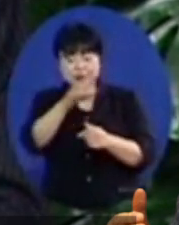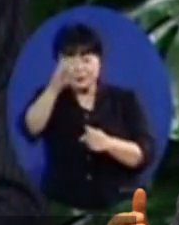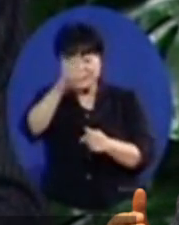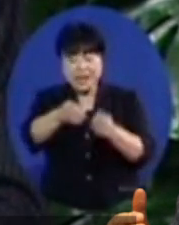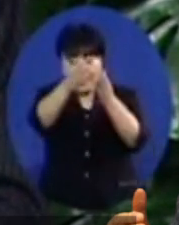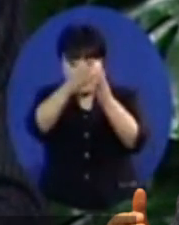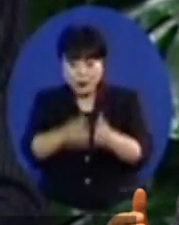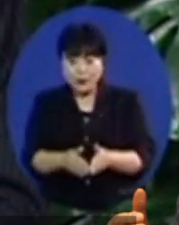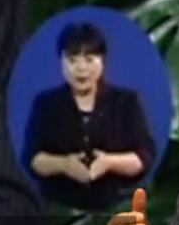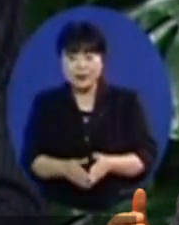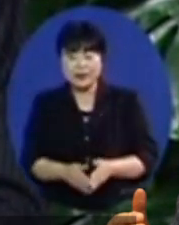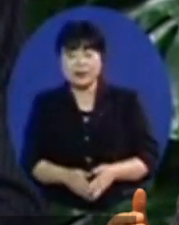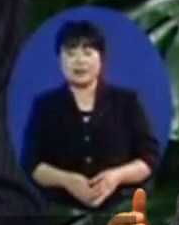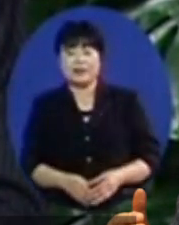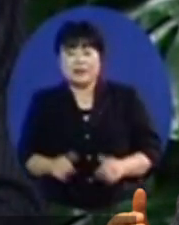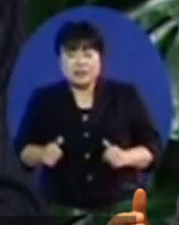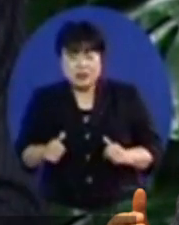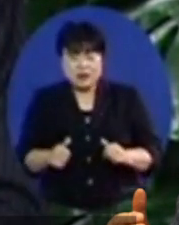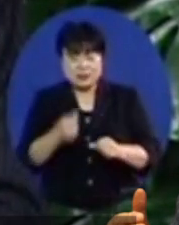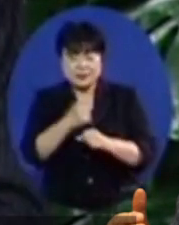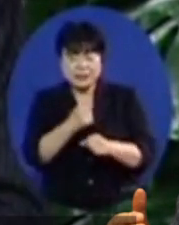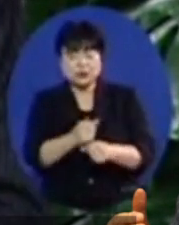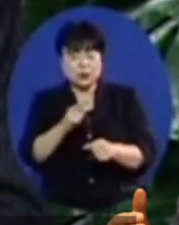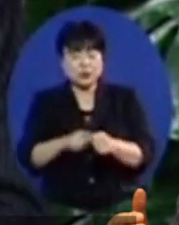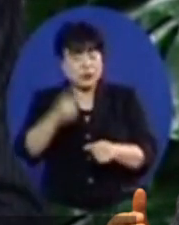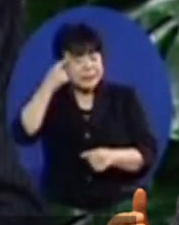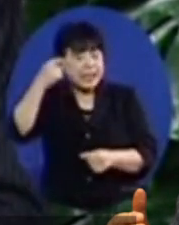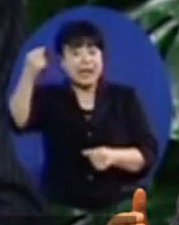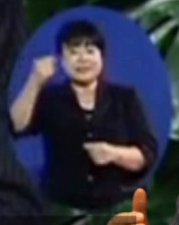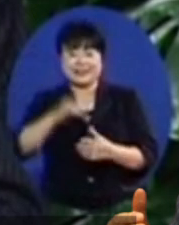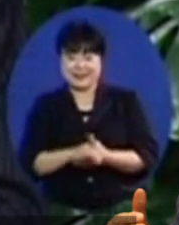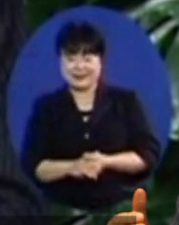통하여 긍정적이고 적극적이고 창조적인 생각을 하십시오.